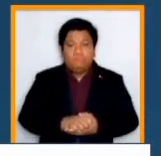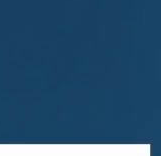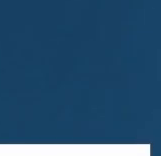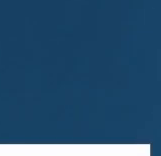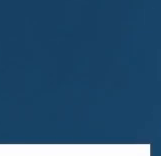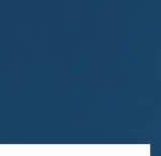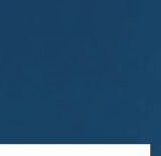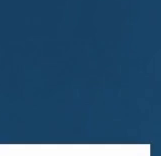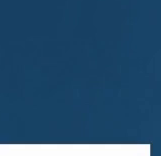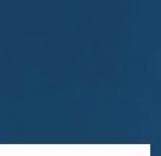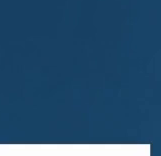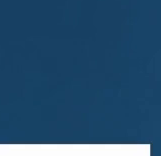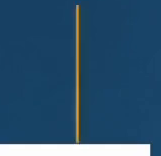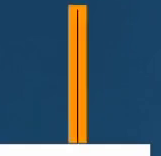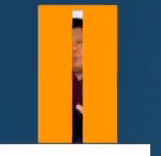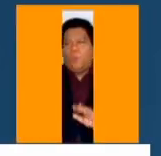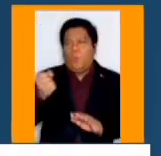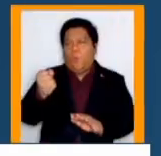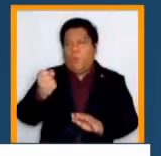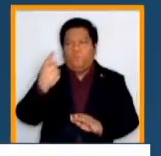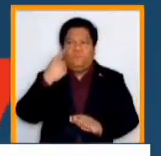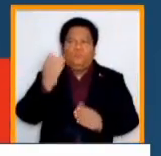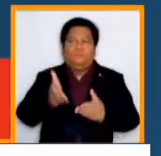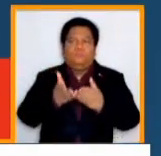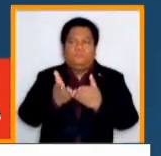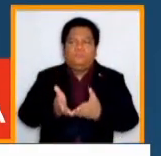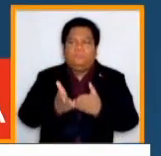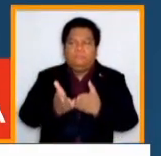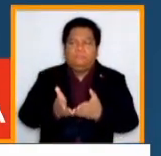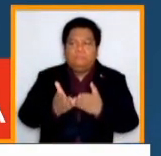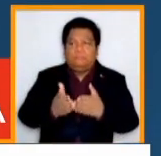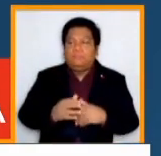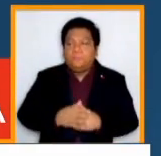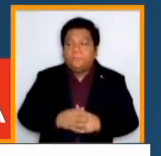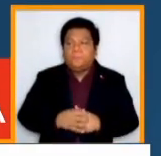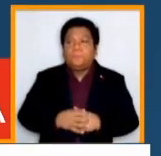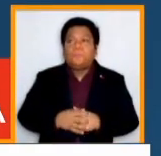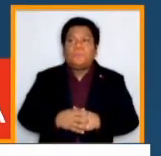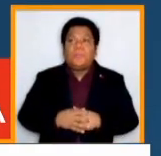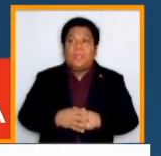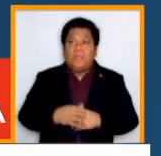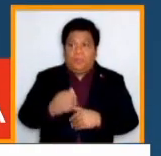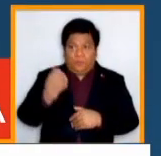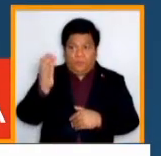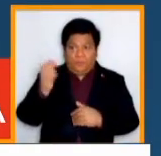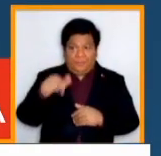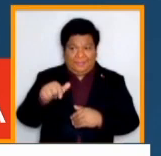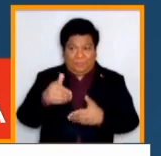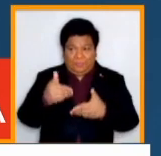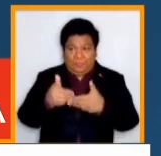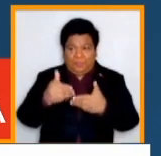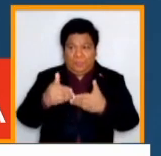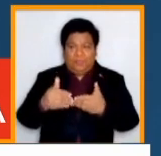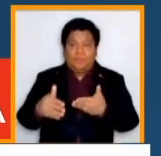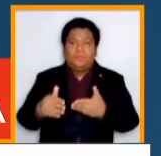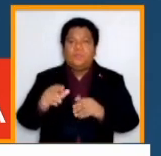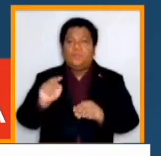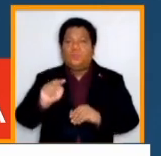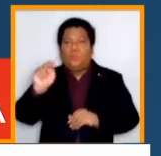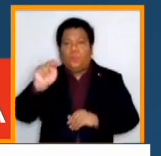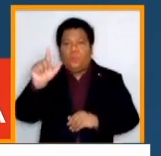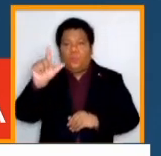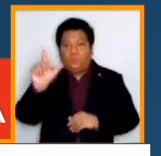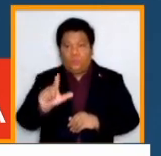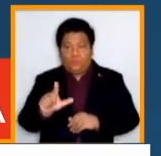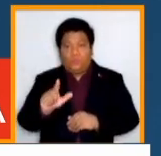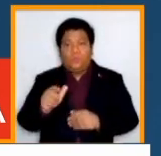muna pumalaot yung mga kababayan nating mangingisda at yung mga may maliit na sasakyang pandagat dito nga sa mga karagatan sa paligid ng Northern Luzon. Particular na sa mga karagatan